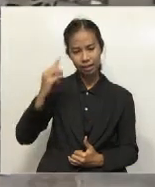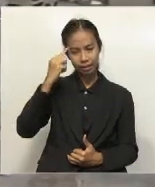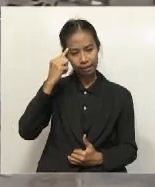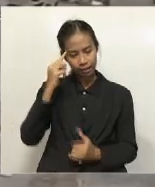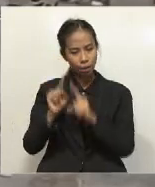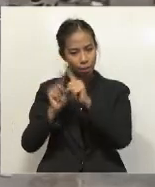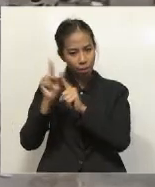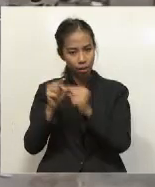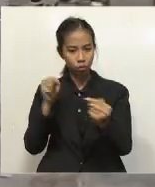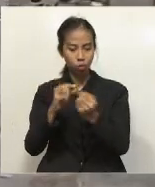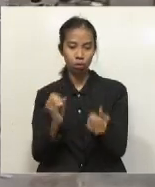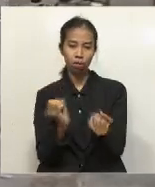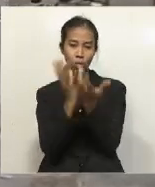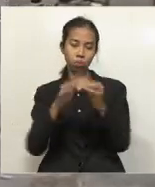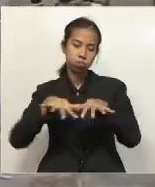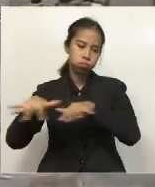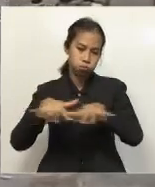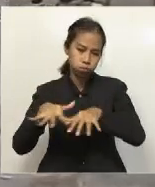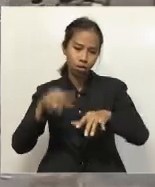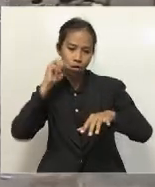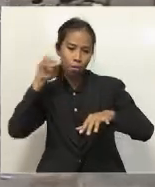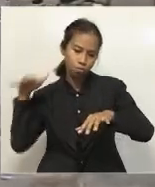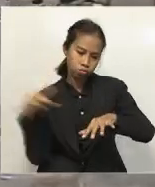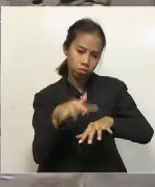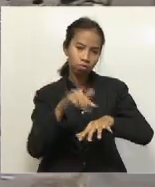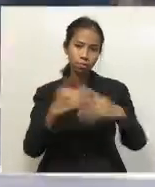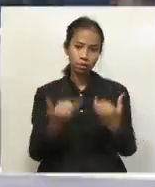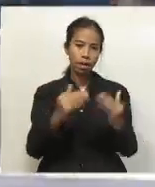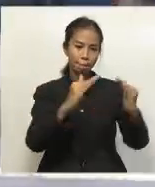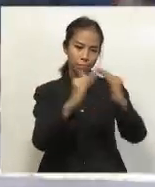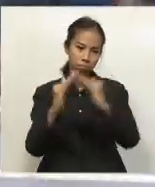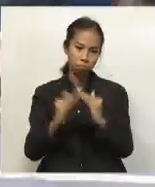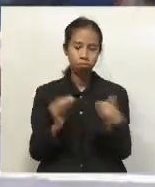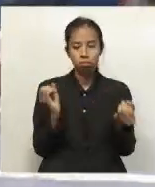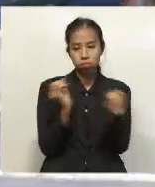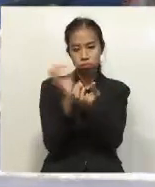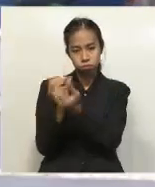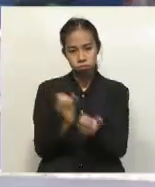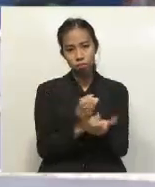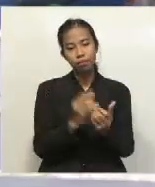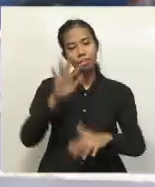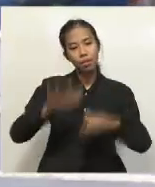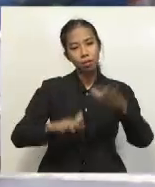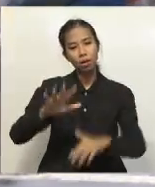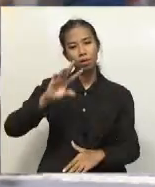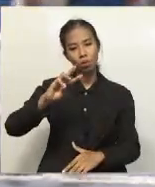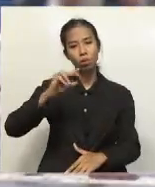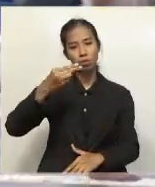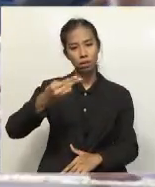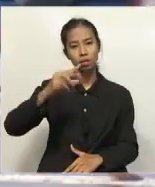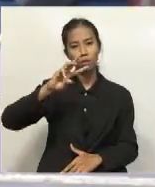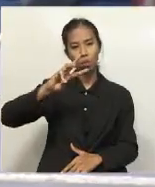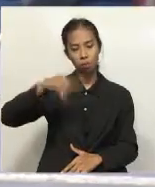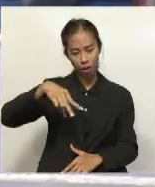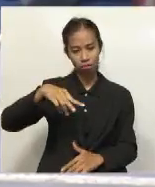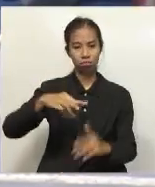ากแผ่นดินไหวและสึนามิที่อินโดนีเซียครั้งนี้ว่ามีบ้านเรือนเสียหายและได้รับผลกระทบอยู่ที่ 66,000